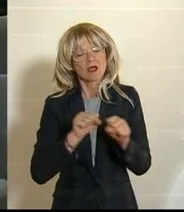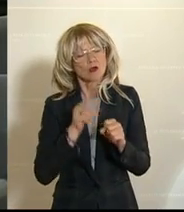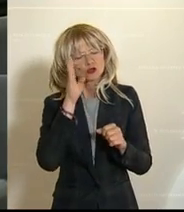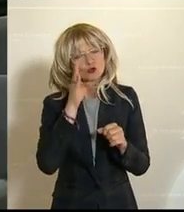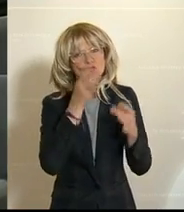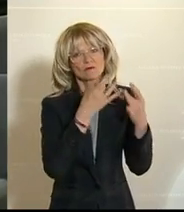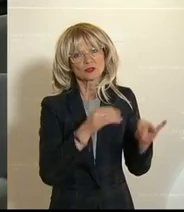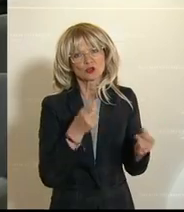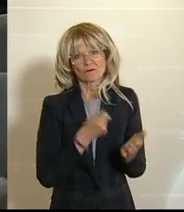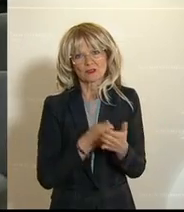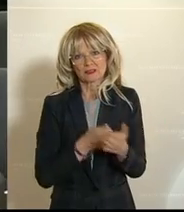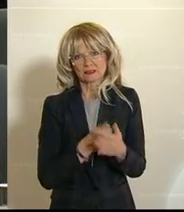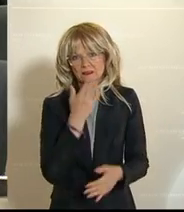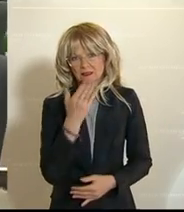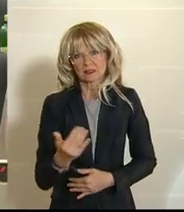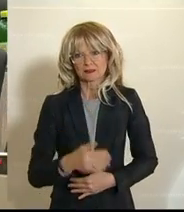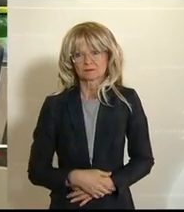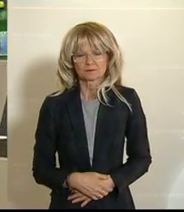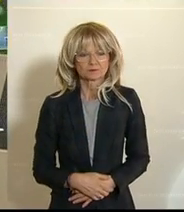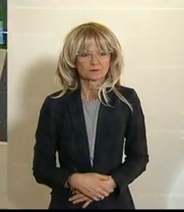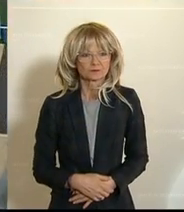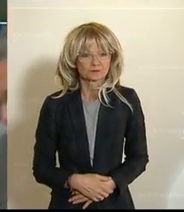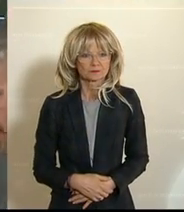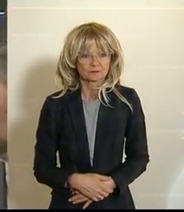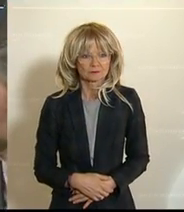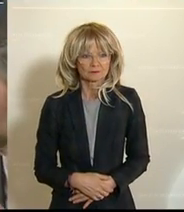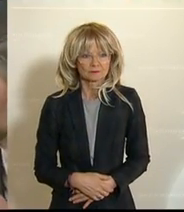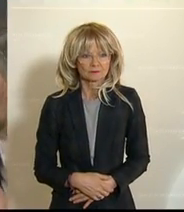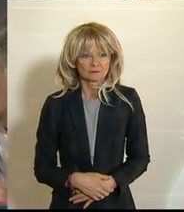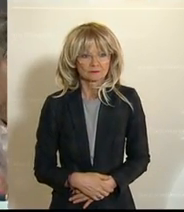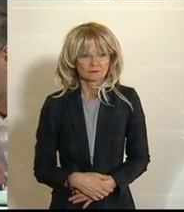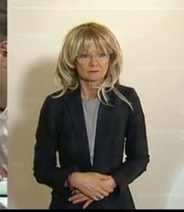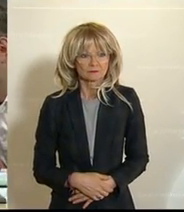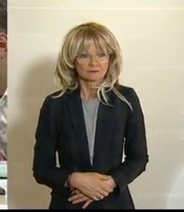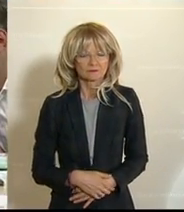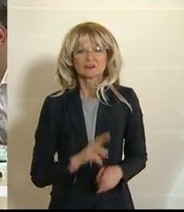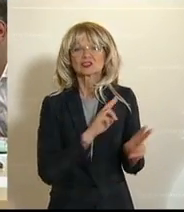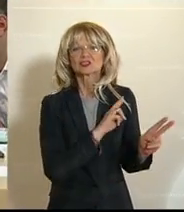Beschäftigung sei das beste Mittel, um Pensionen zu sichern, sagt Markus Kotzer von den Grünen.